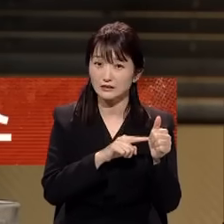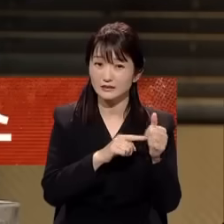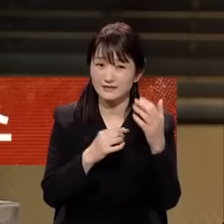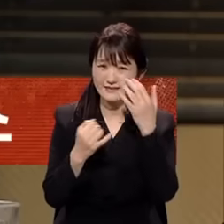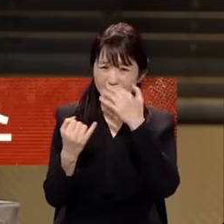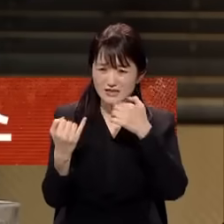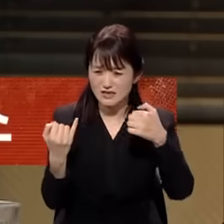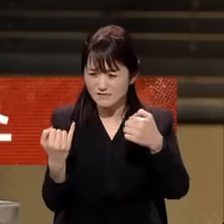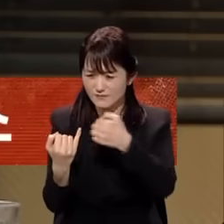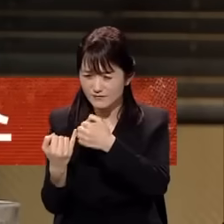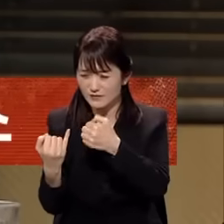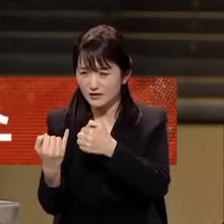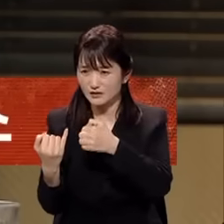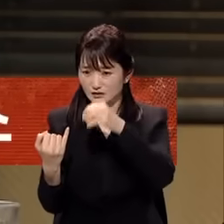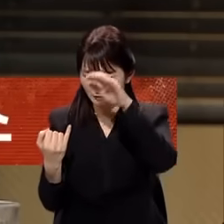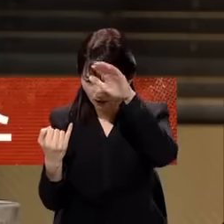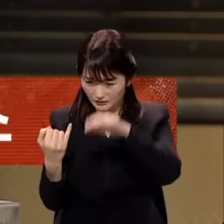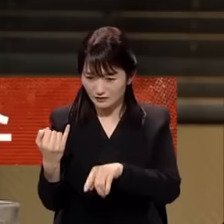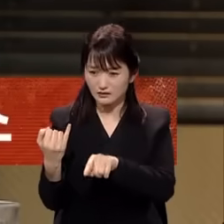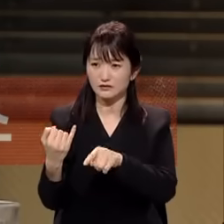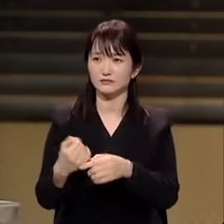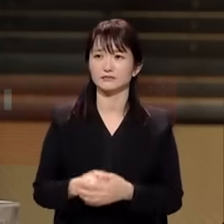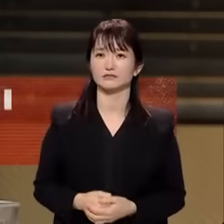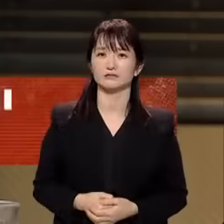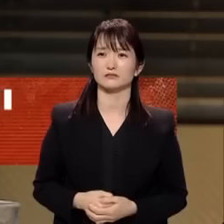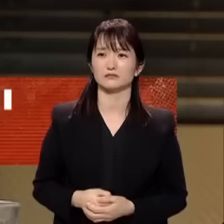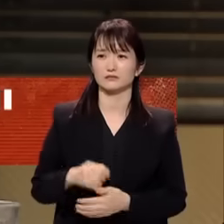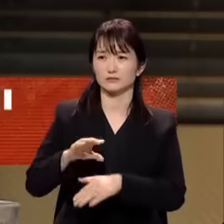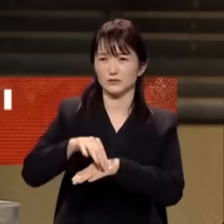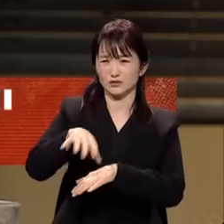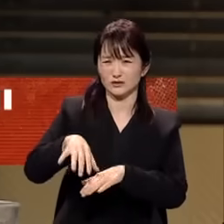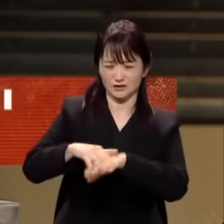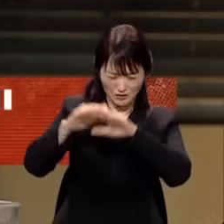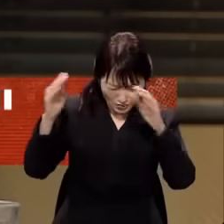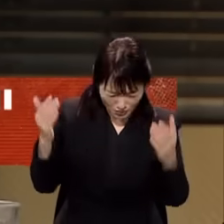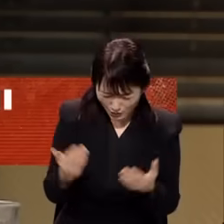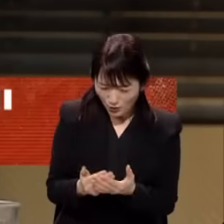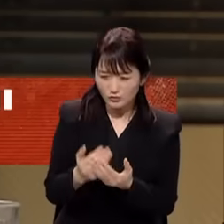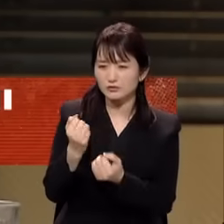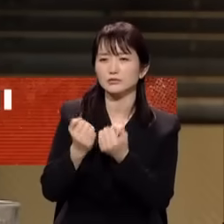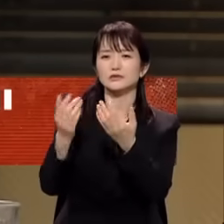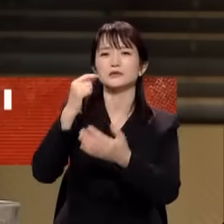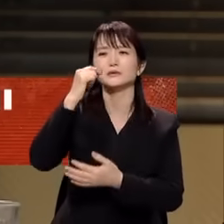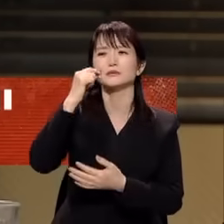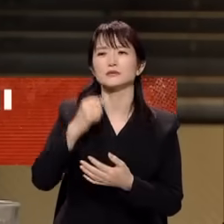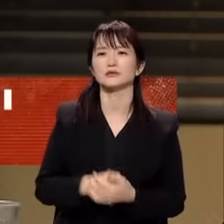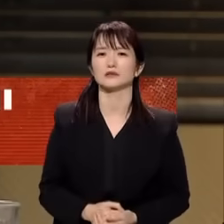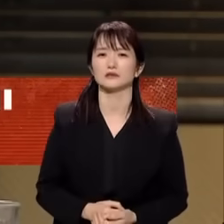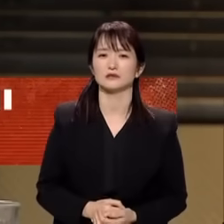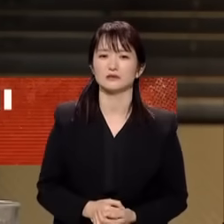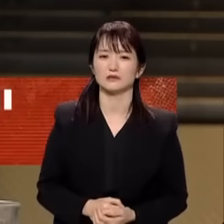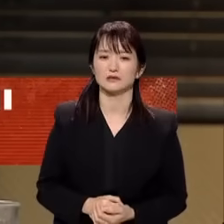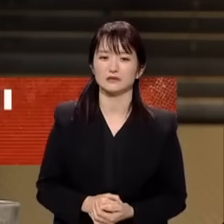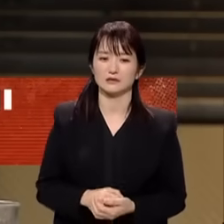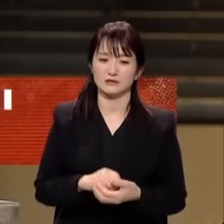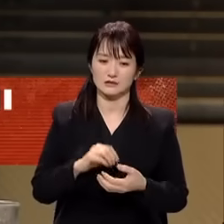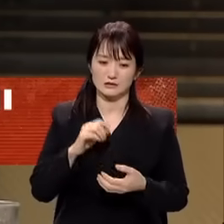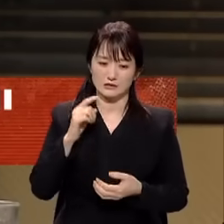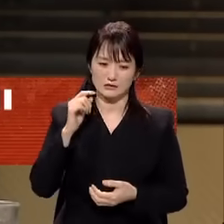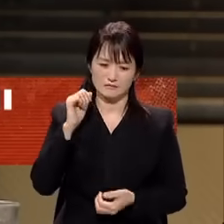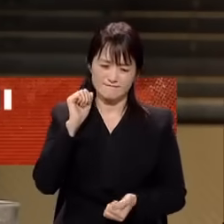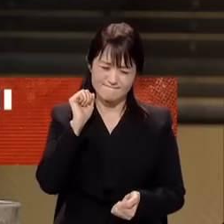전체 과정 저희가 방송에서 그 범죄 내용을 정확히 다 설명을 못 드려요. 너무 과학적이고 변태적이고 막 그런 상황이기